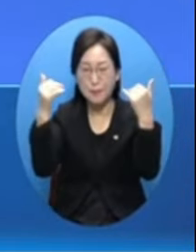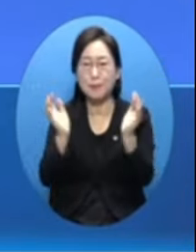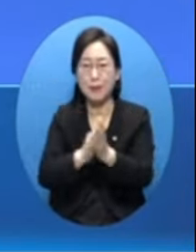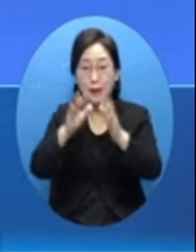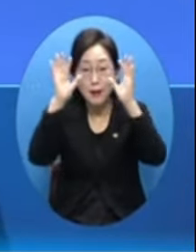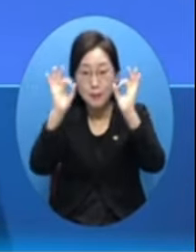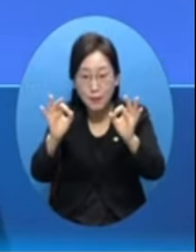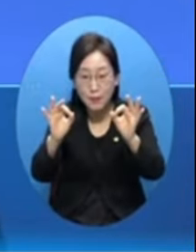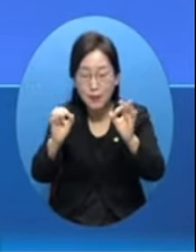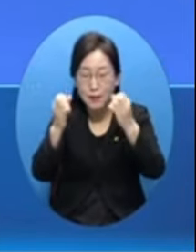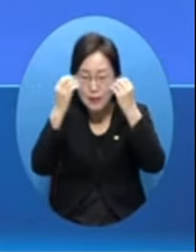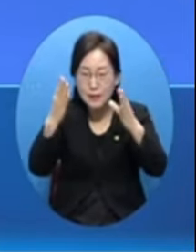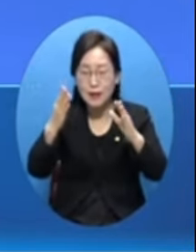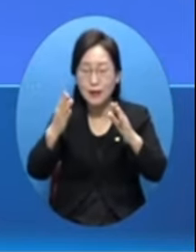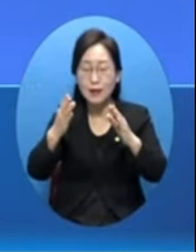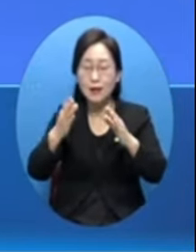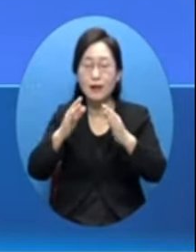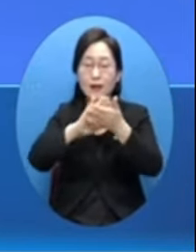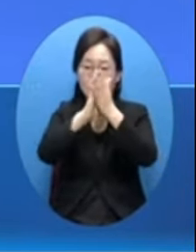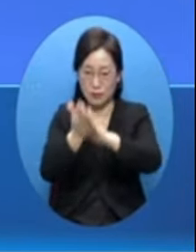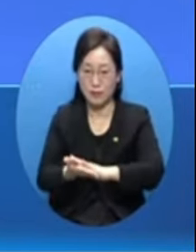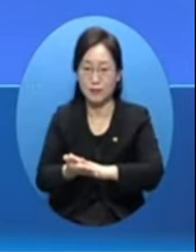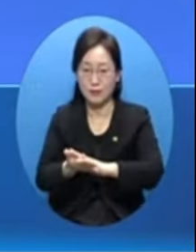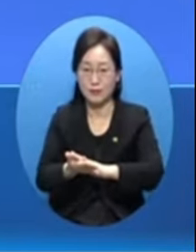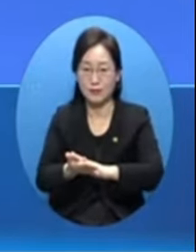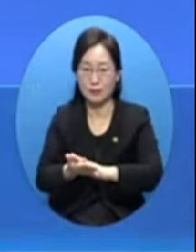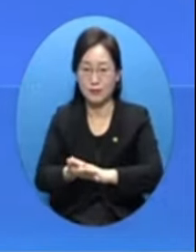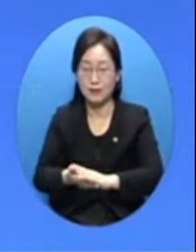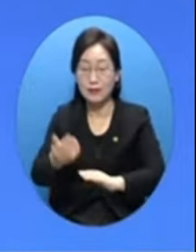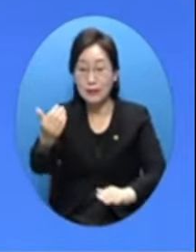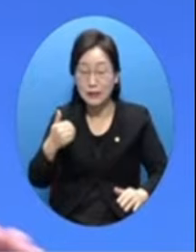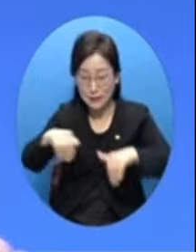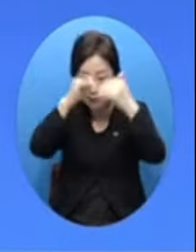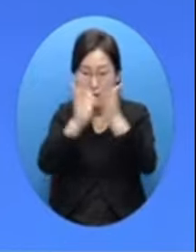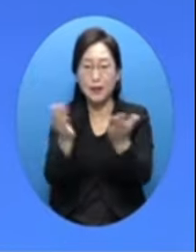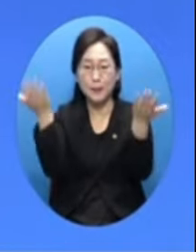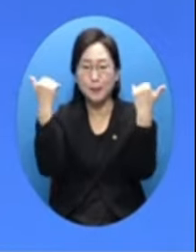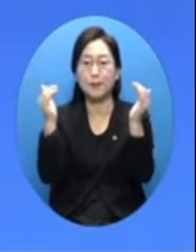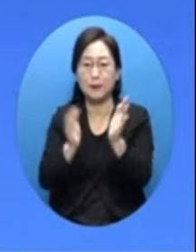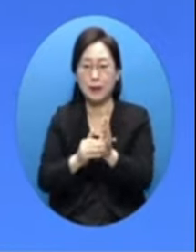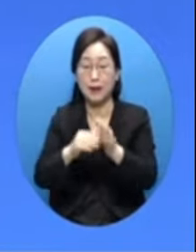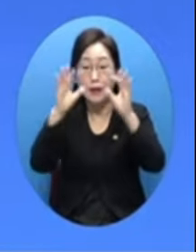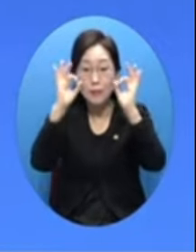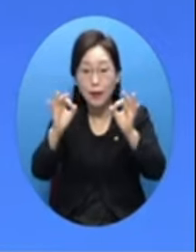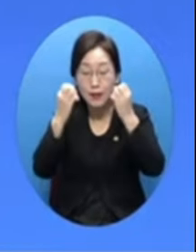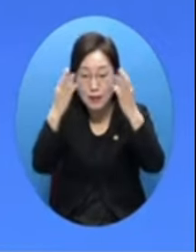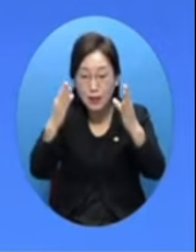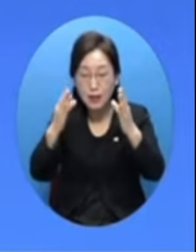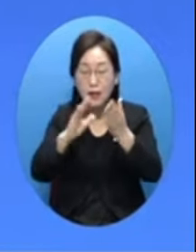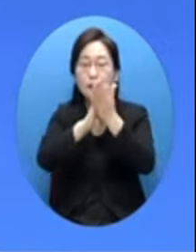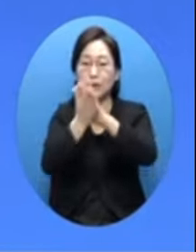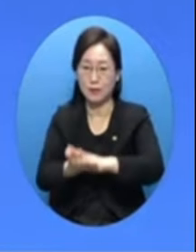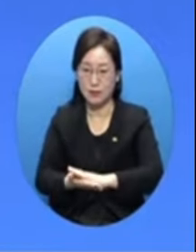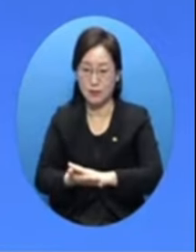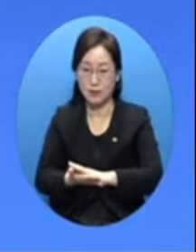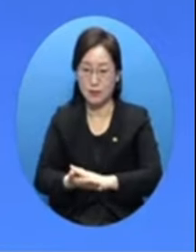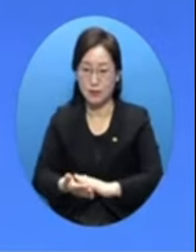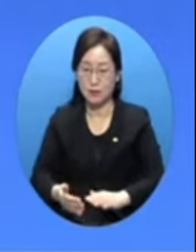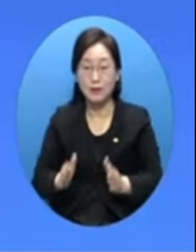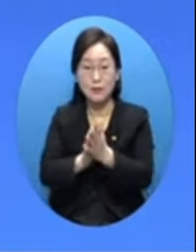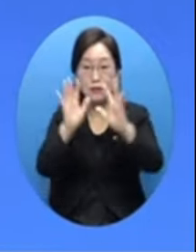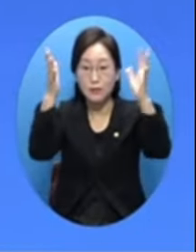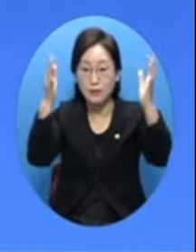보라 새 것이 되었도다 아멘 이것은 지나갔으니 보라 새 것이 되었도다 아멘